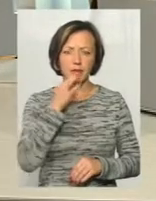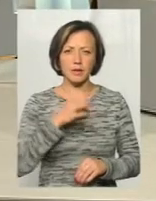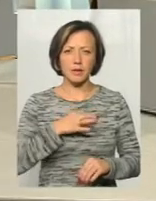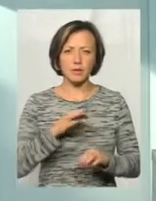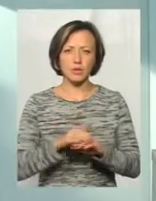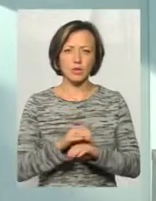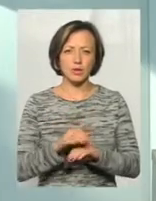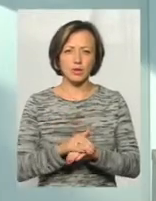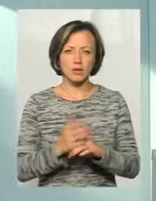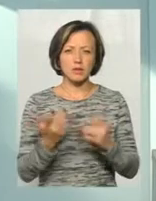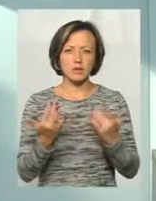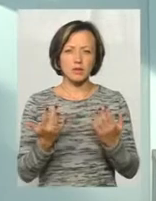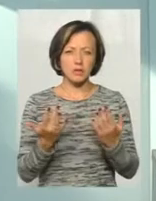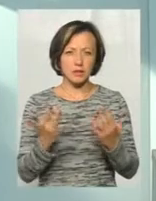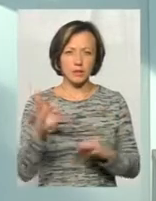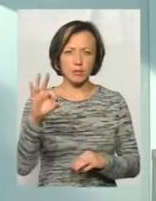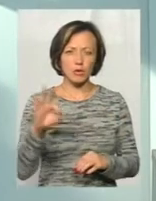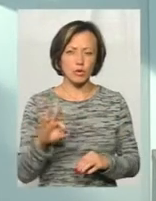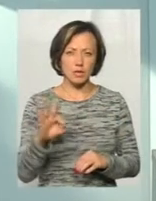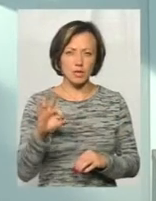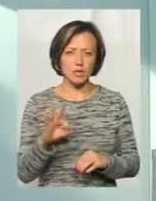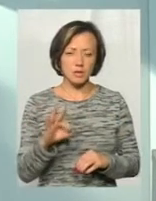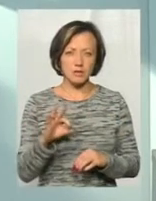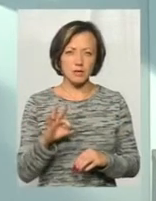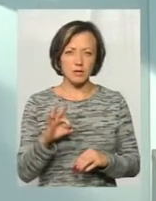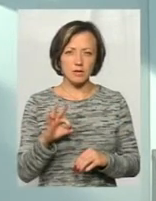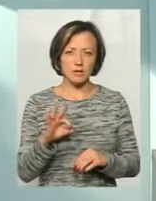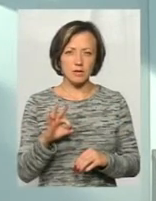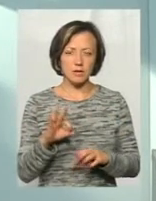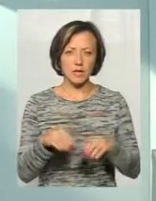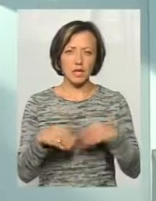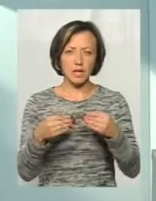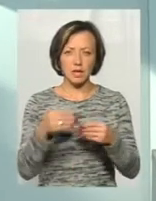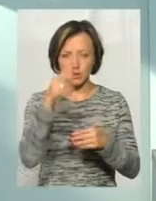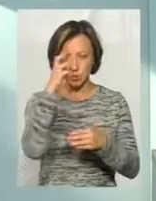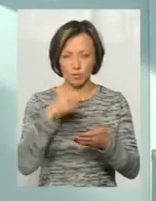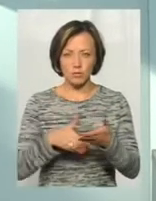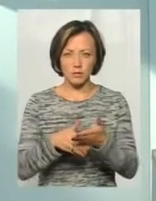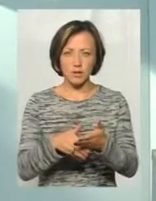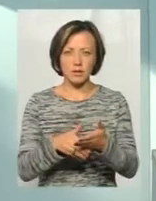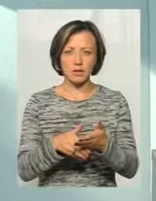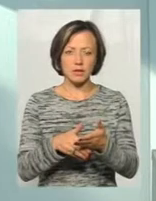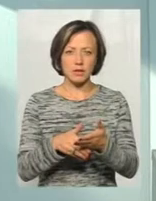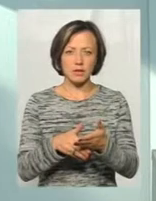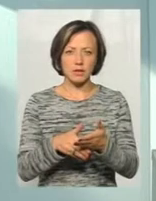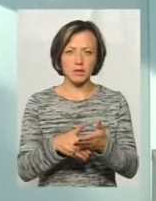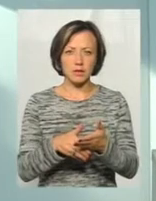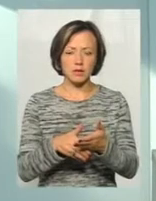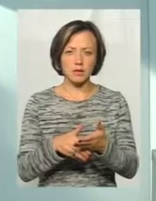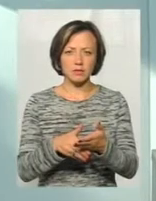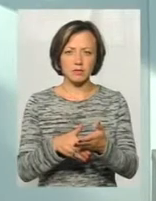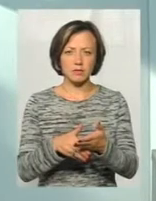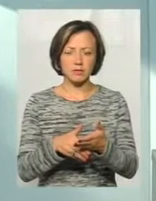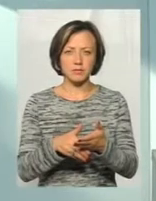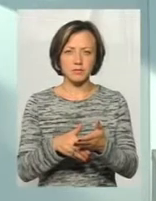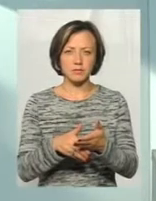ласочка, скільки процентів вичисляється субсидії на пенсію, чим і на зарплату?